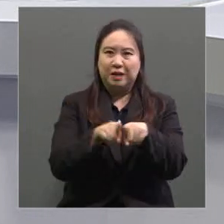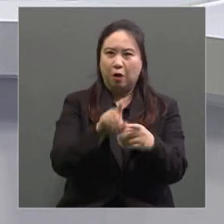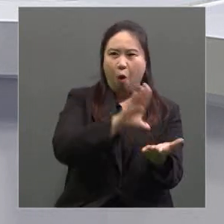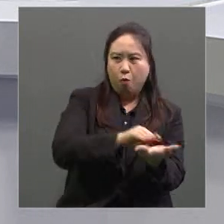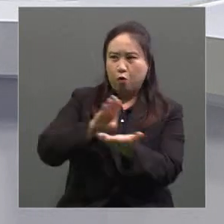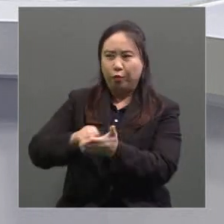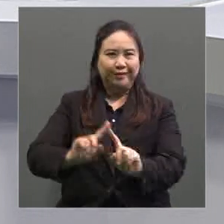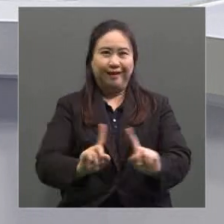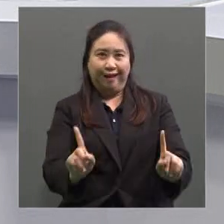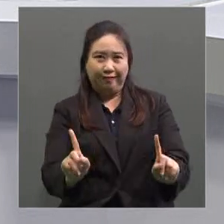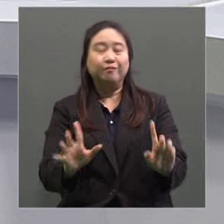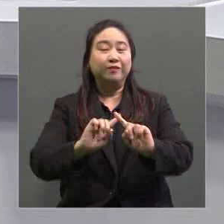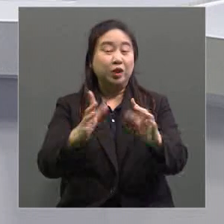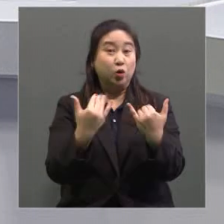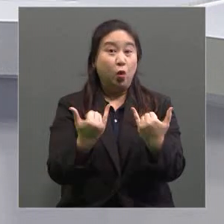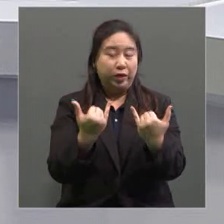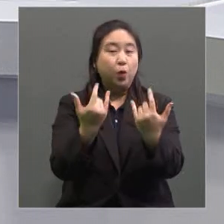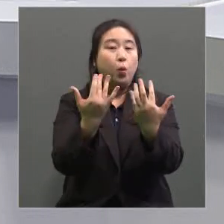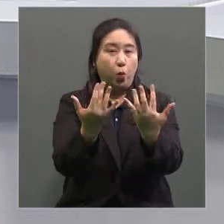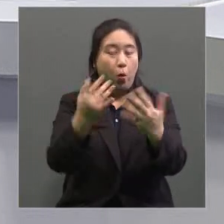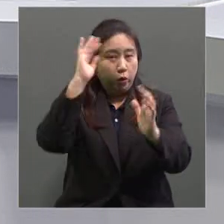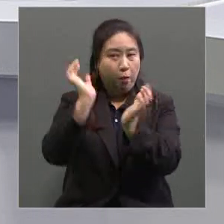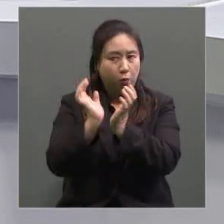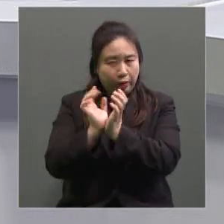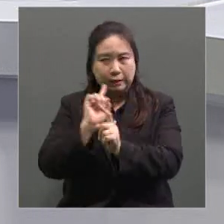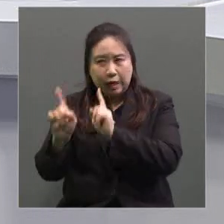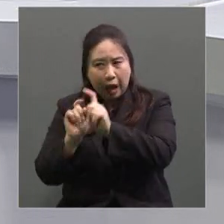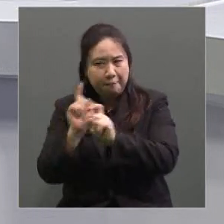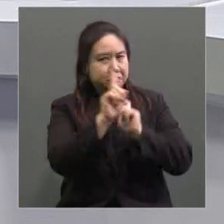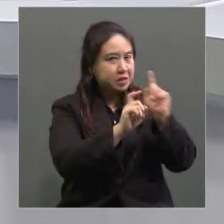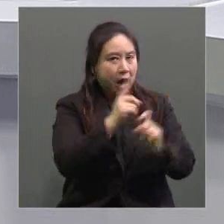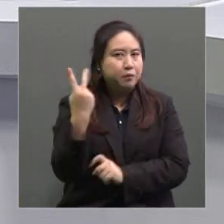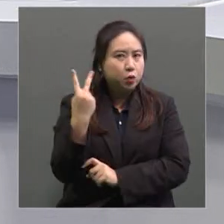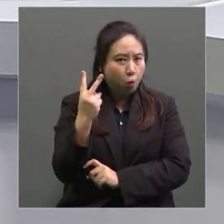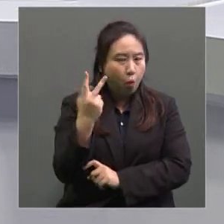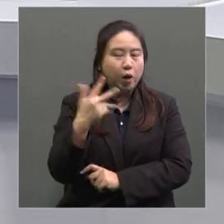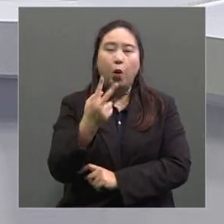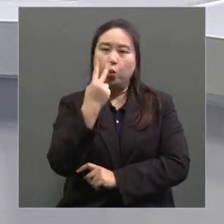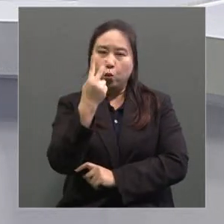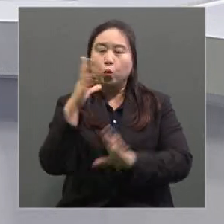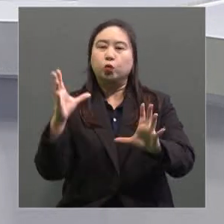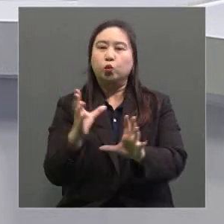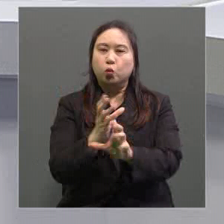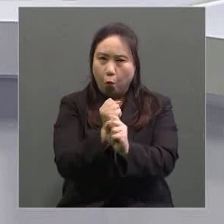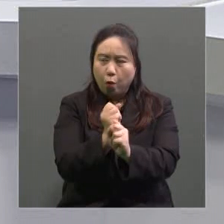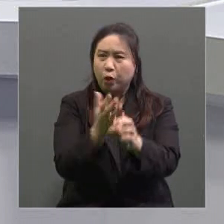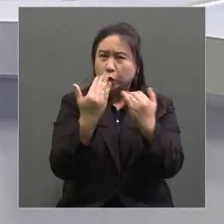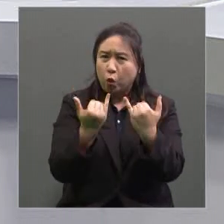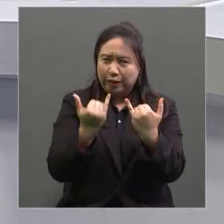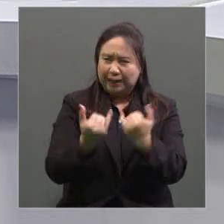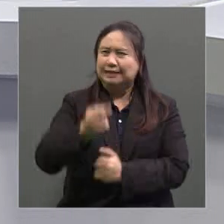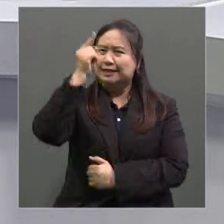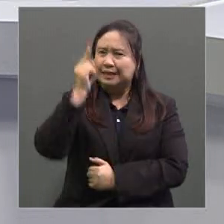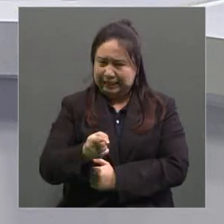ะนั้นเนี่ยก็ต้องรอนี่แหละนะครับทางเจ้าหน้าที่สอบปากคำทั้งสองฝ่ายแล้วจะได้ดูว่าตกลงแล้วชุดข้อมูลความจริงซึ่งต้องมีเพียงห